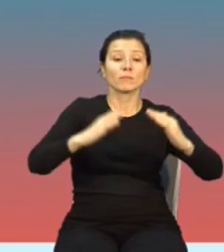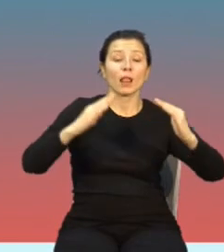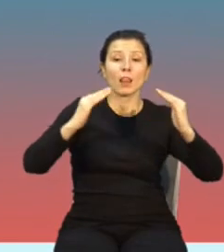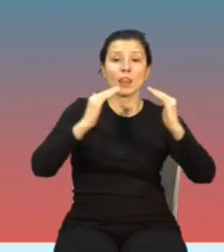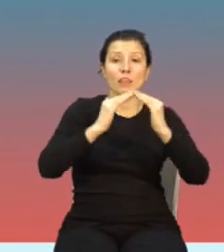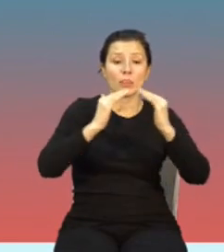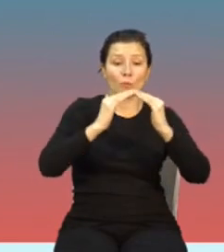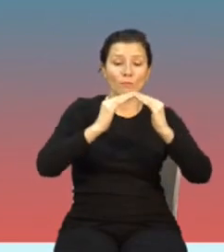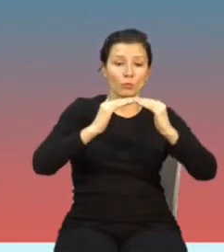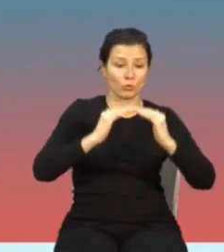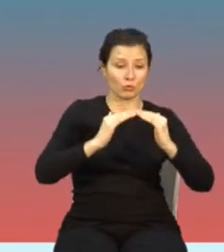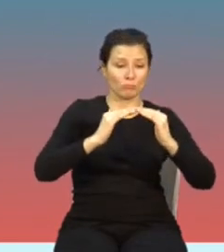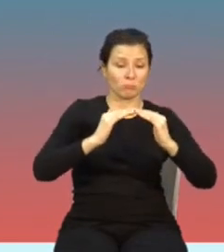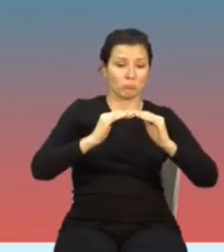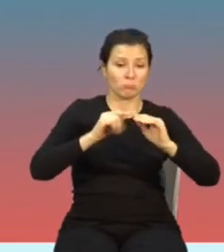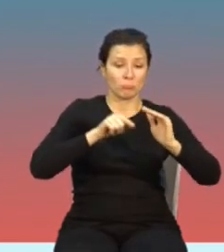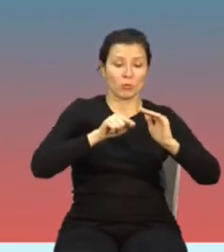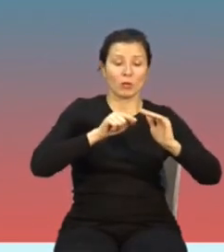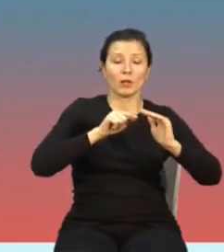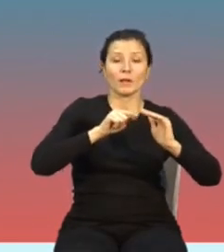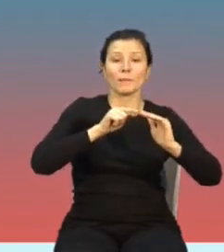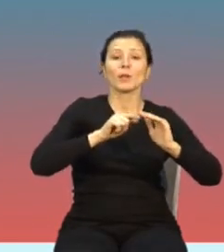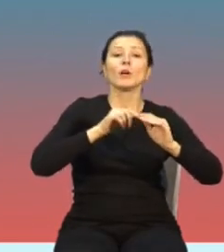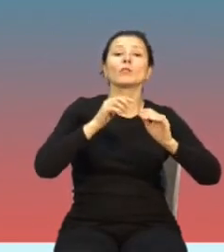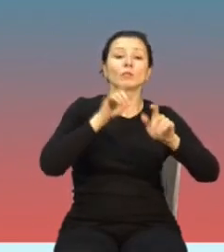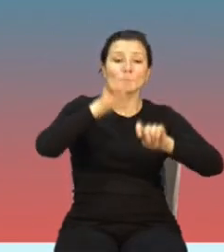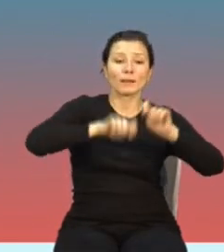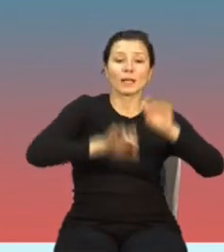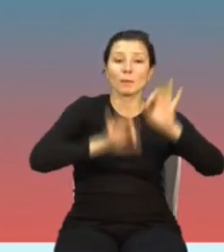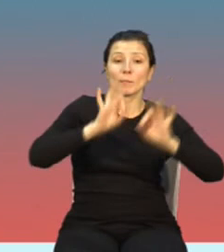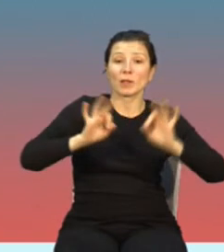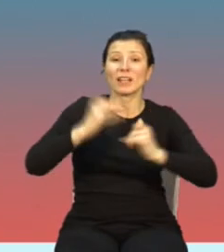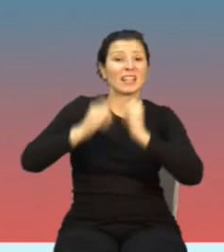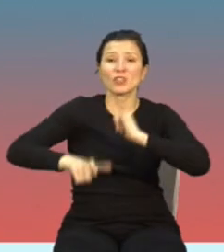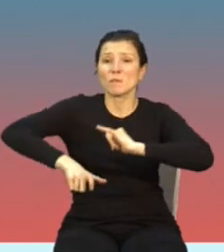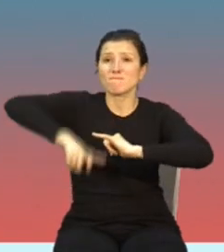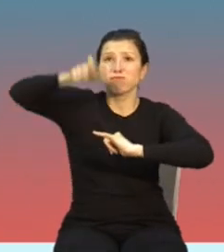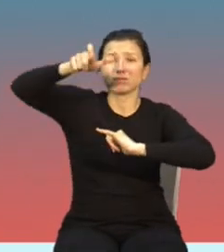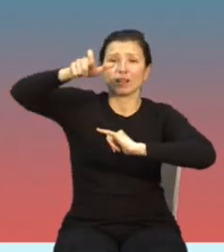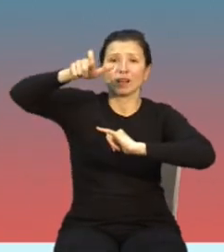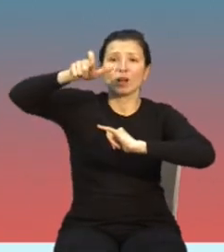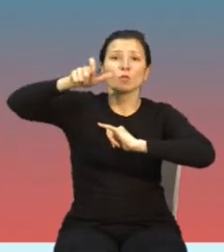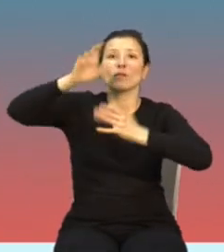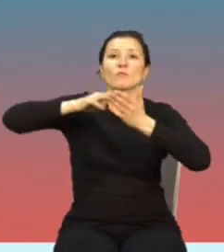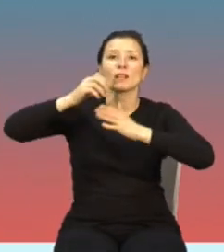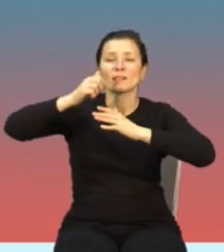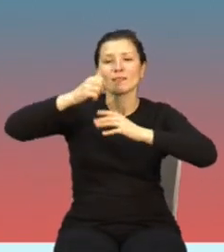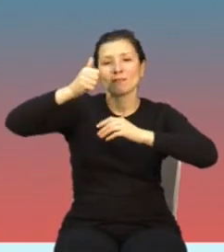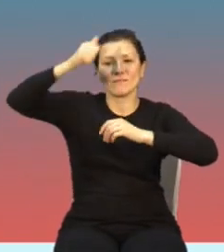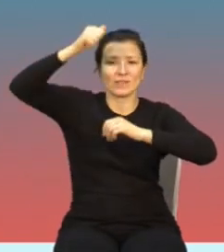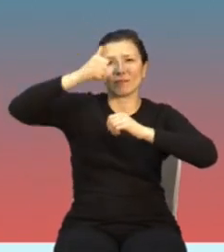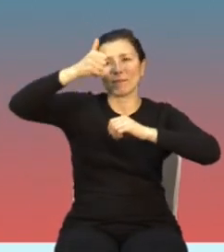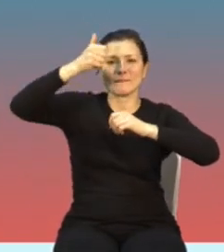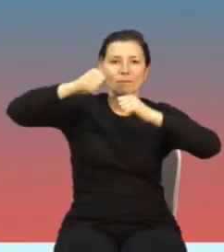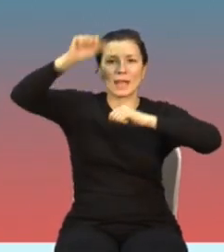wyższy poziom promieniowania, ale w przyszłości będziemy mieli dodatkowe możliwości pomiarów i będziemy mieli